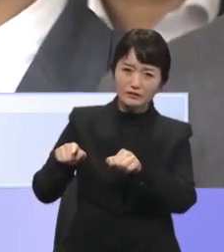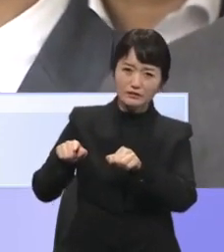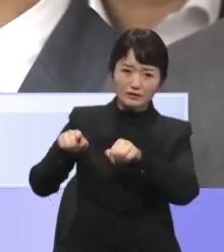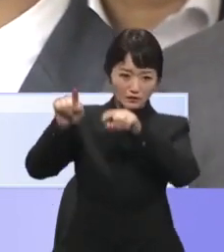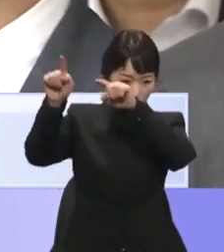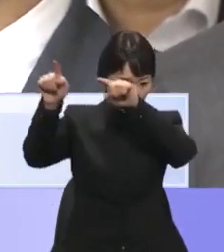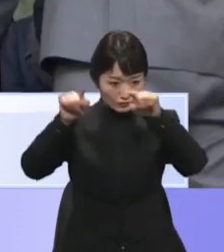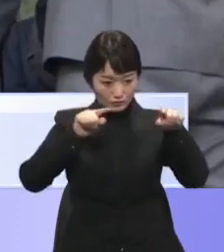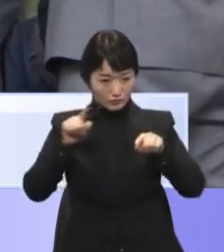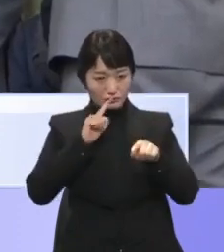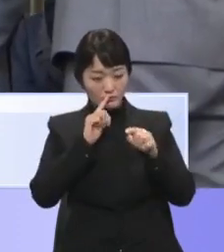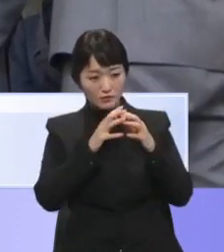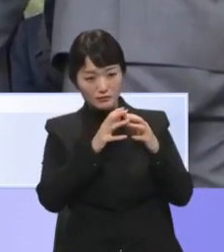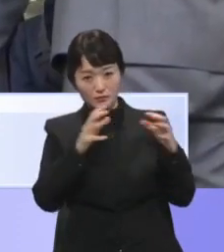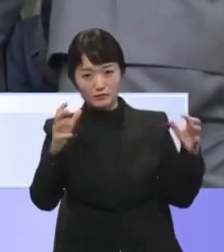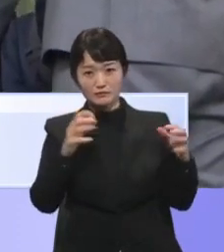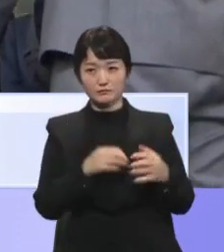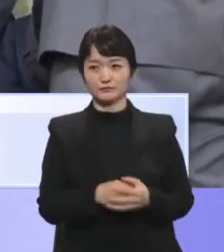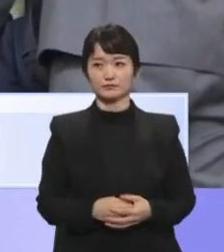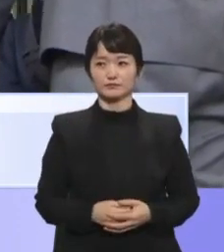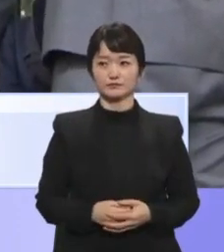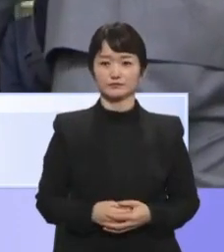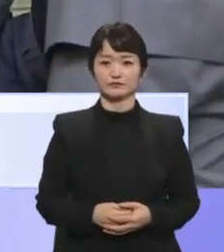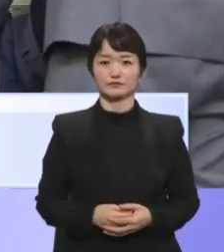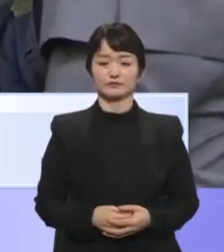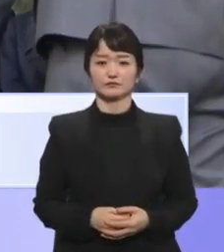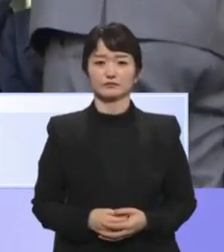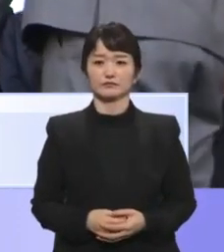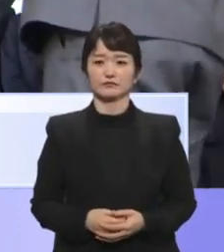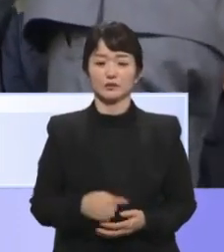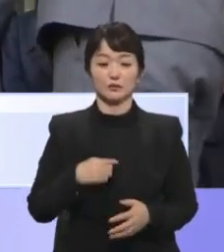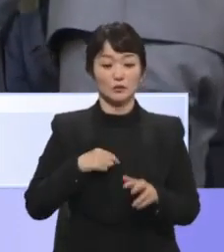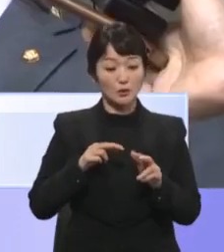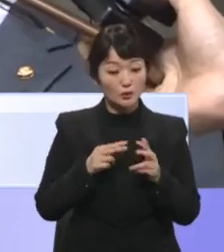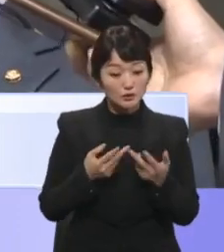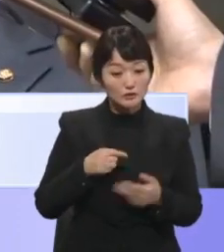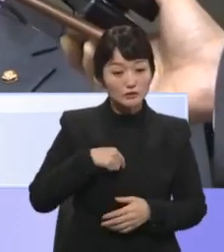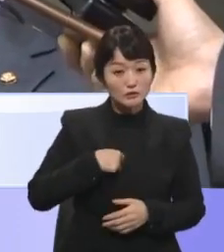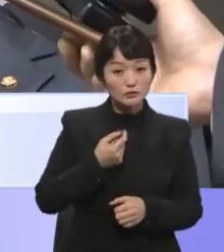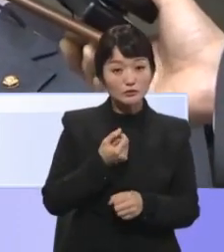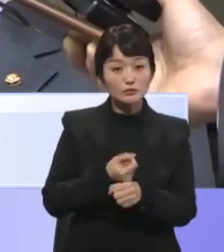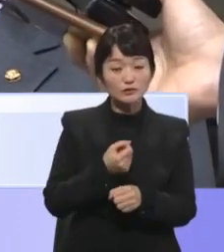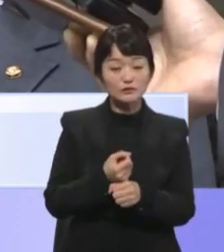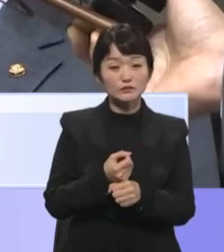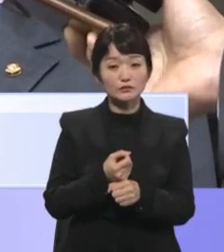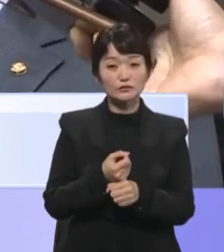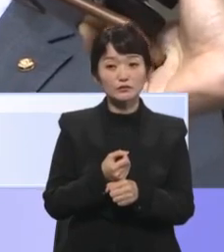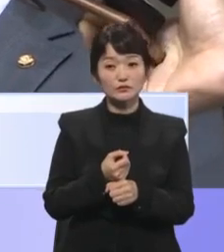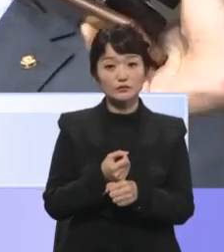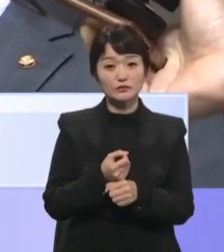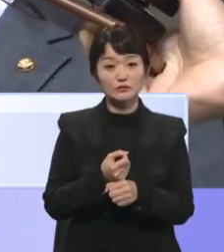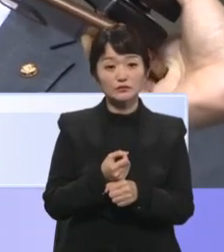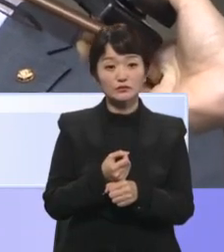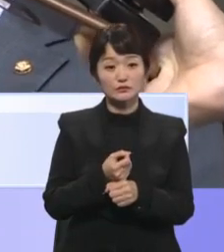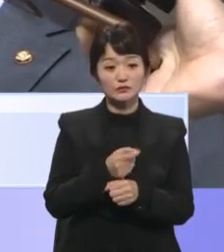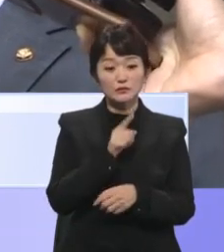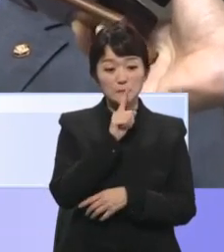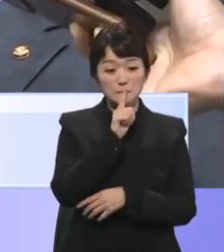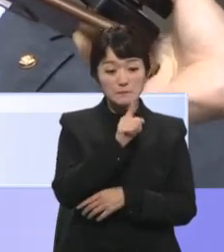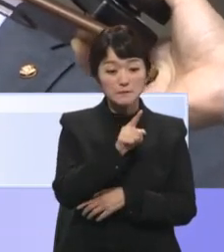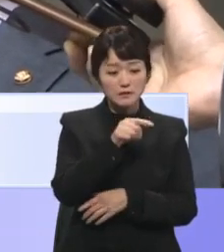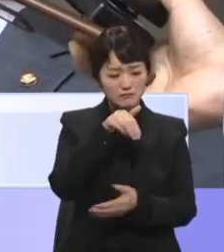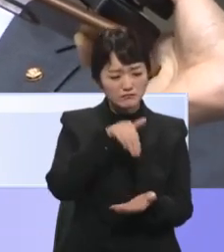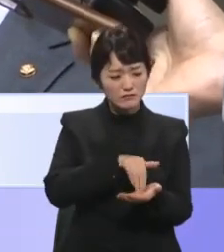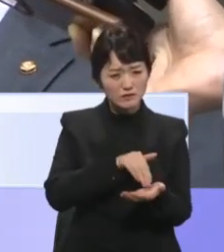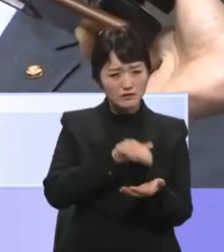유명세를 만든 거죠 그니까 악명 높은 사람으로 본인 스를 만들어 놓고서는 어 계속 이런 발언들을 반성하지 않고